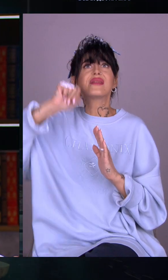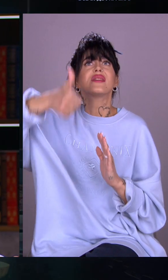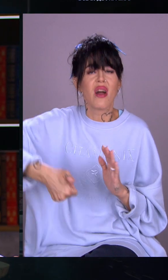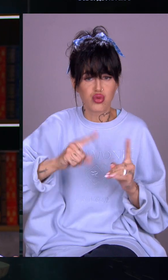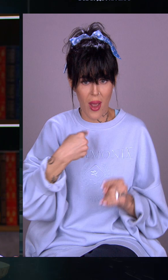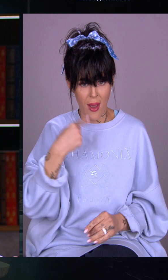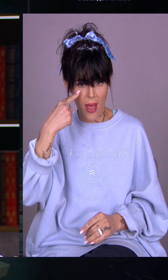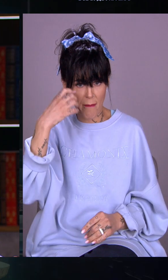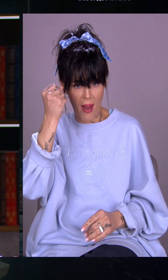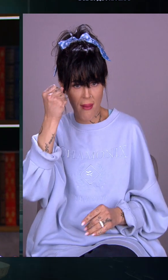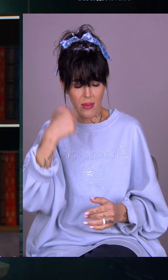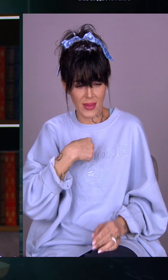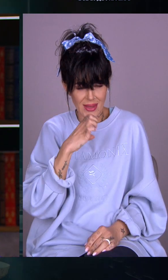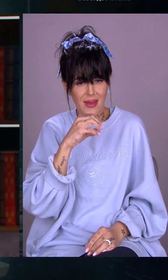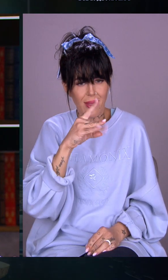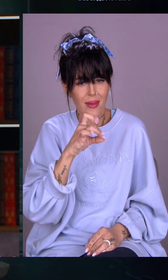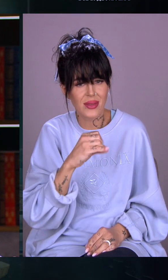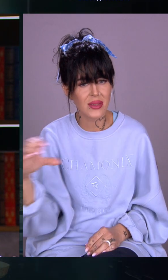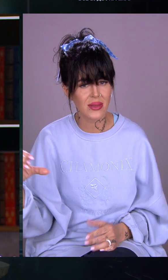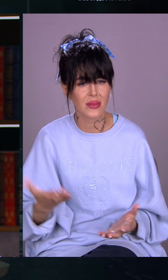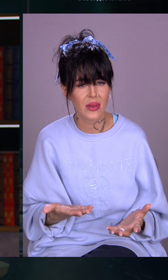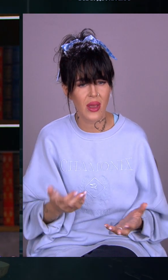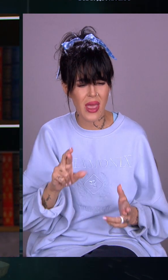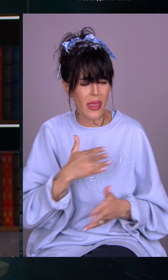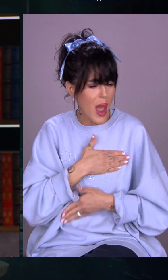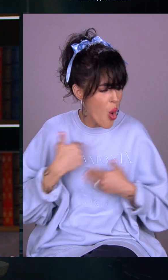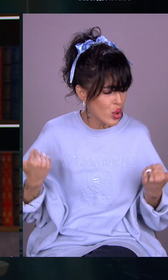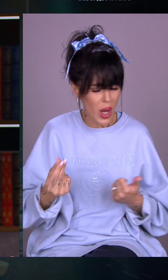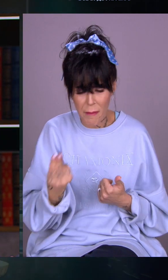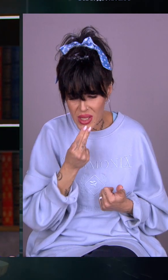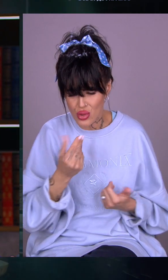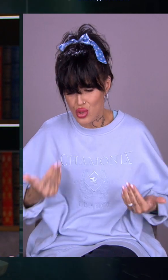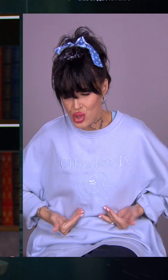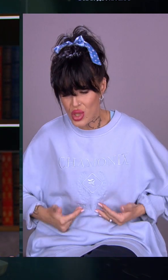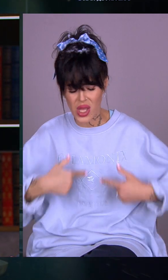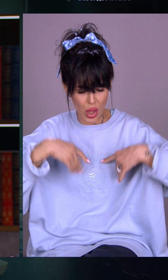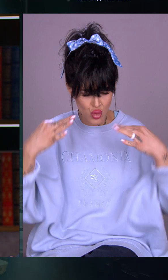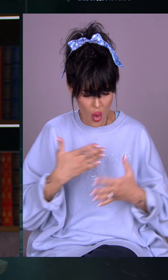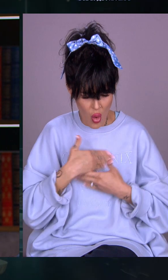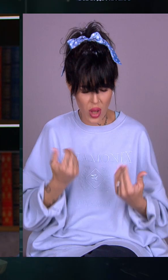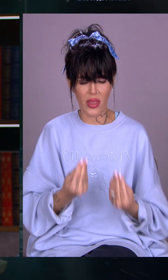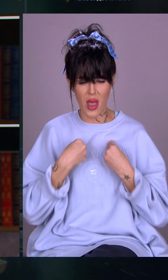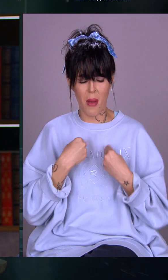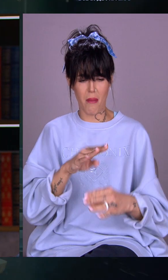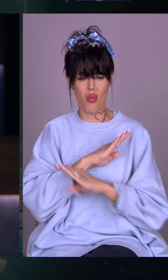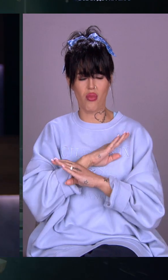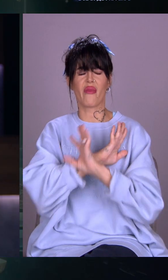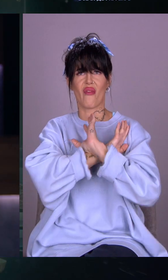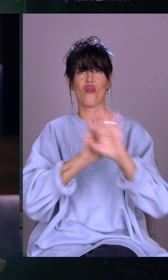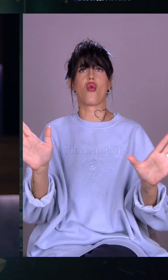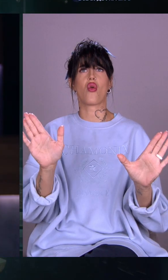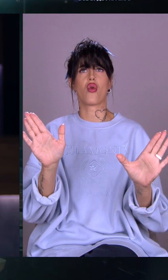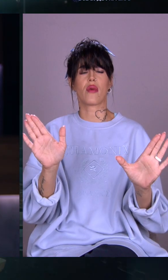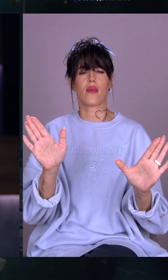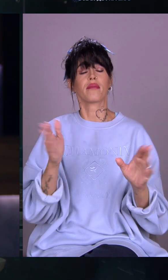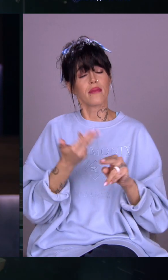І через цей стрес я би не хотів би ані одужувати, ані їсти, ані, боже, я нічого не хочу, я хочу померти, тільки дайте мені нормально це зробити. У мене таке